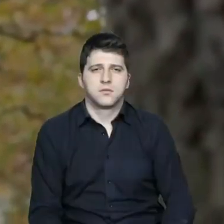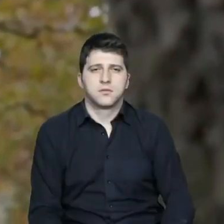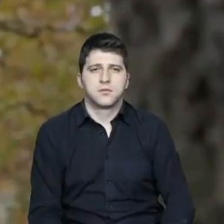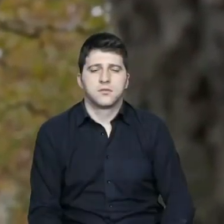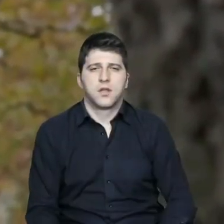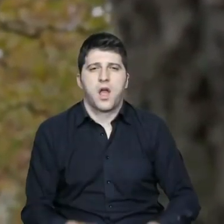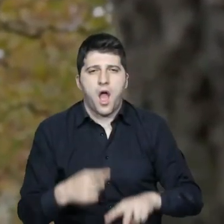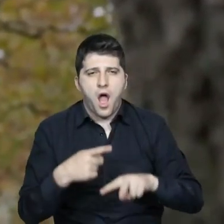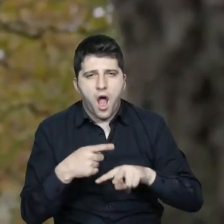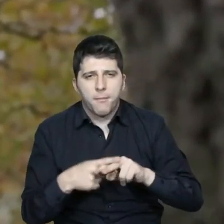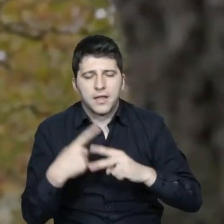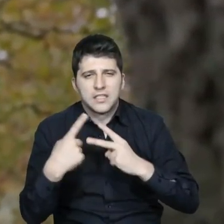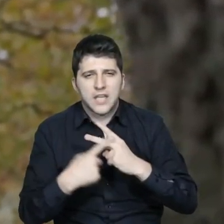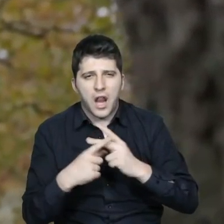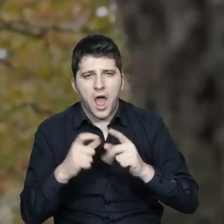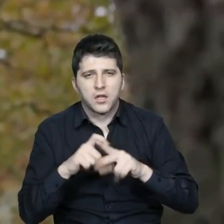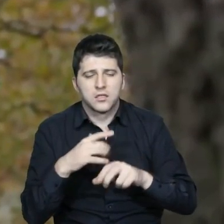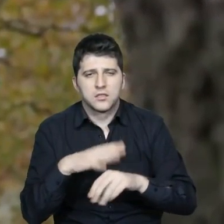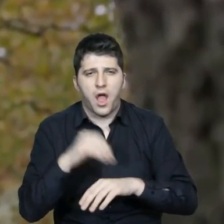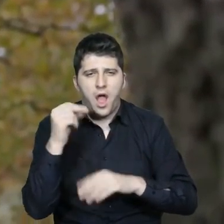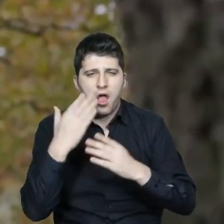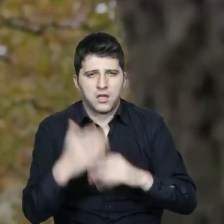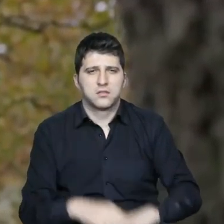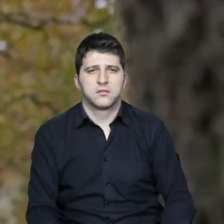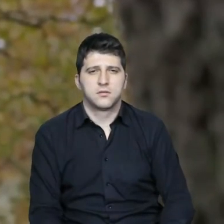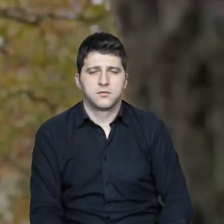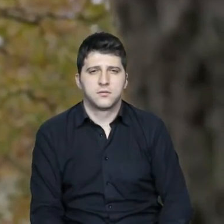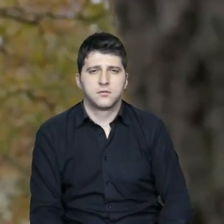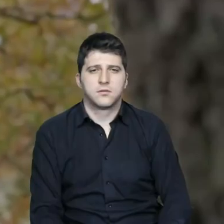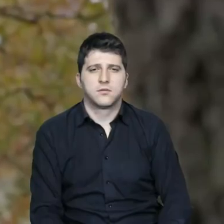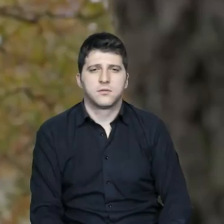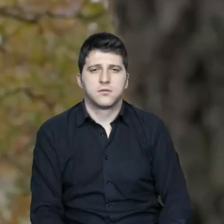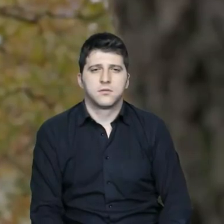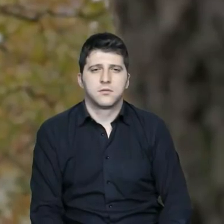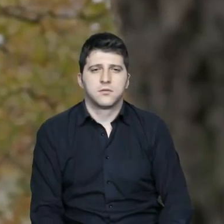Ahmet Yana. Durup arkasındaki mezar taşına baktı.